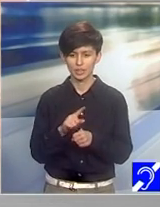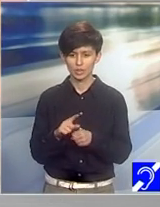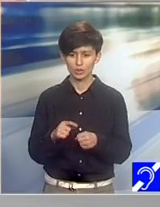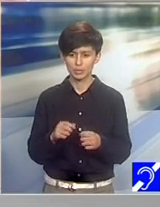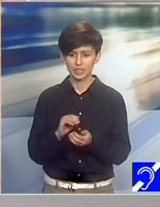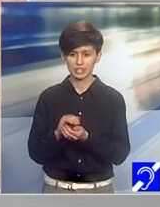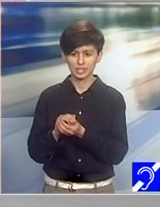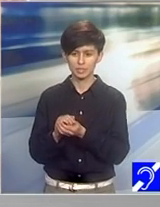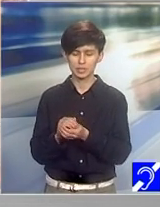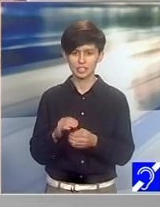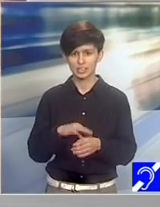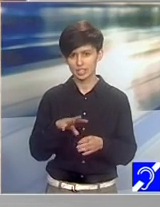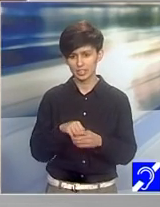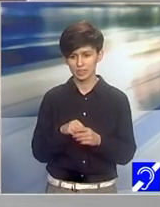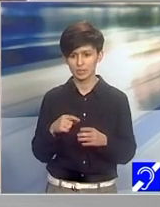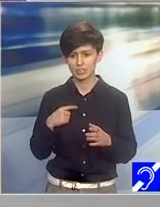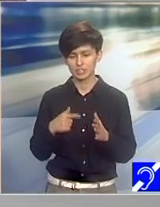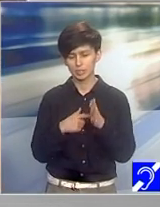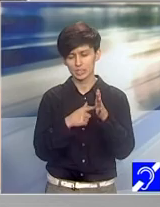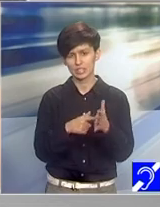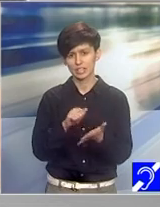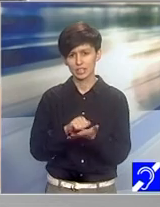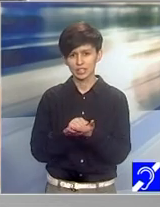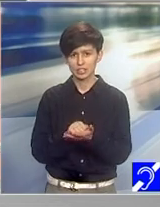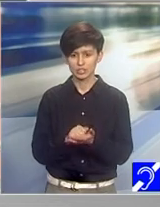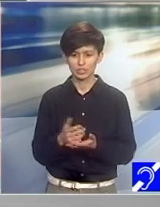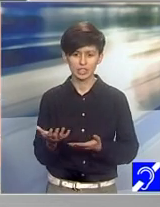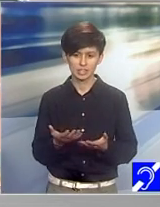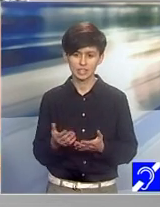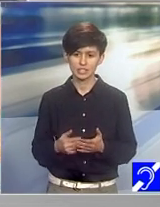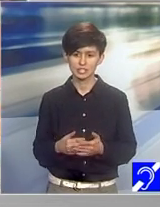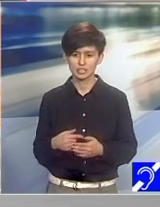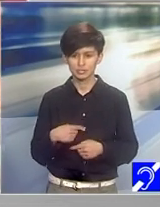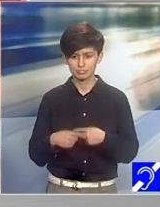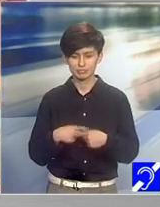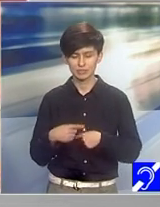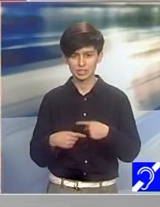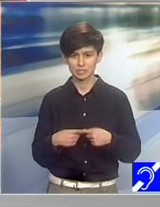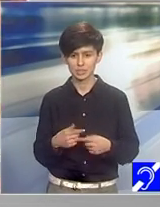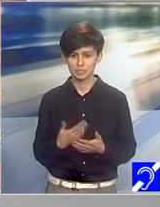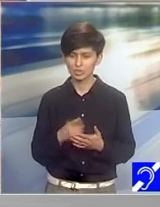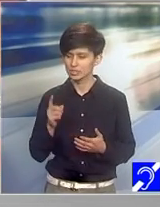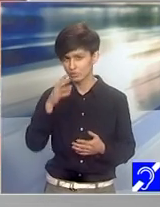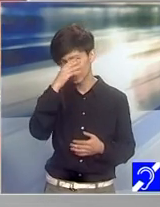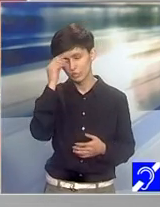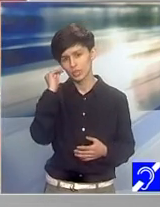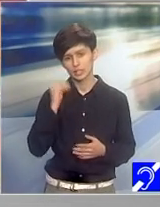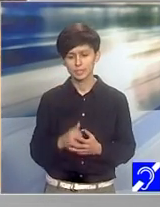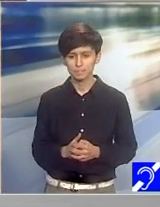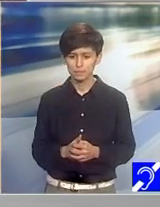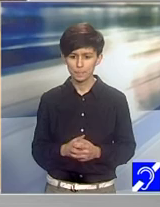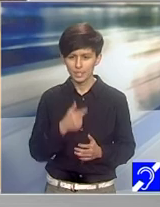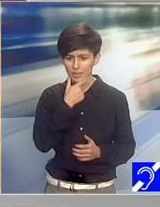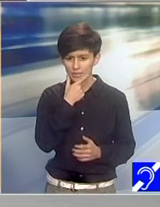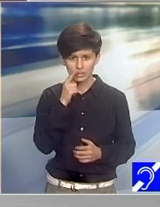familia Căpușan sunt acum imortalizate într-o carte menită să rămână urmașilor, astfel încât să nu fie date uitării. Omul acesta, împreună